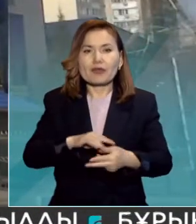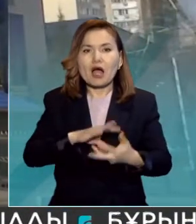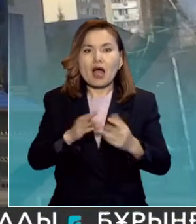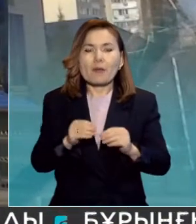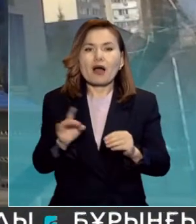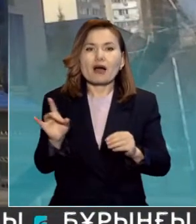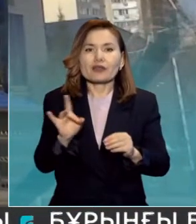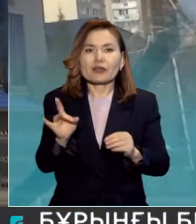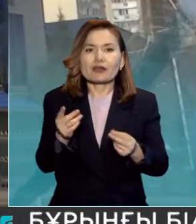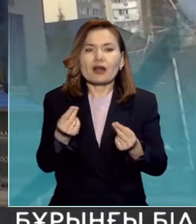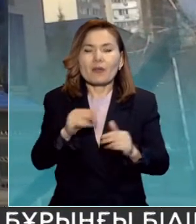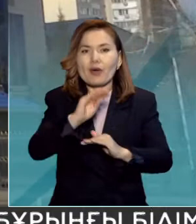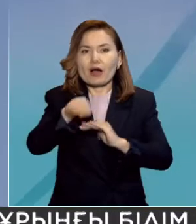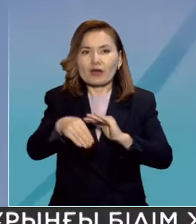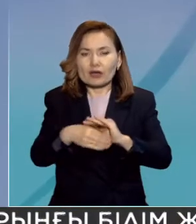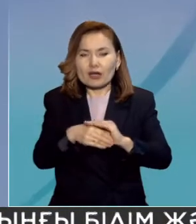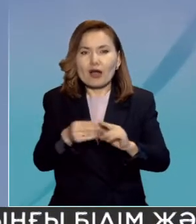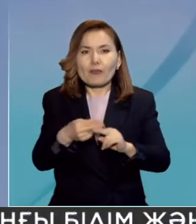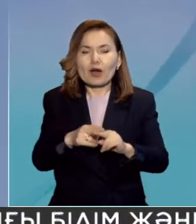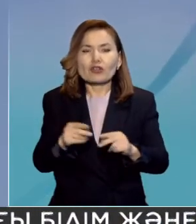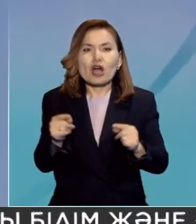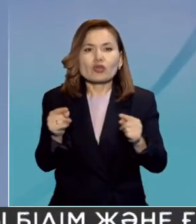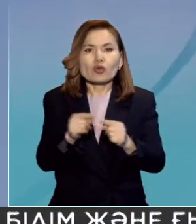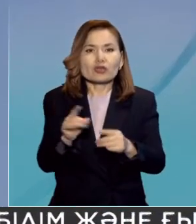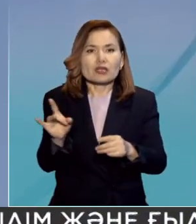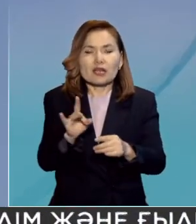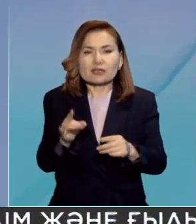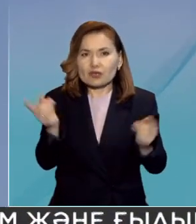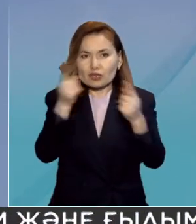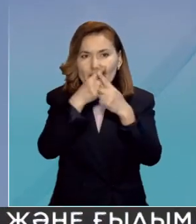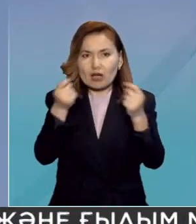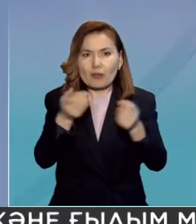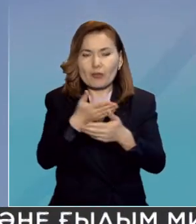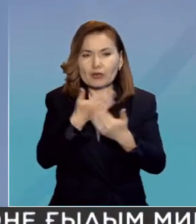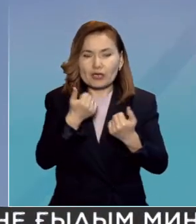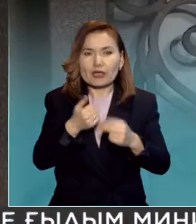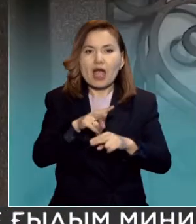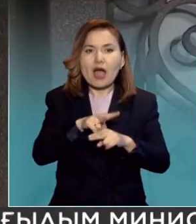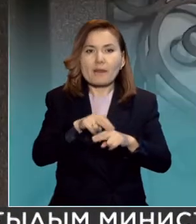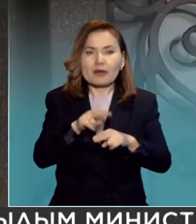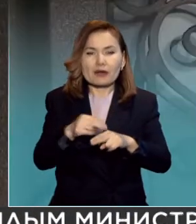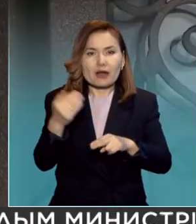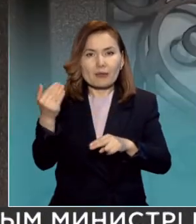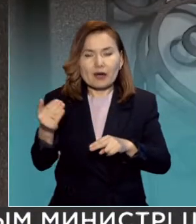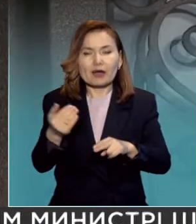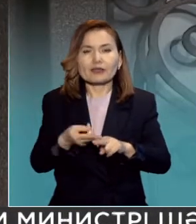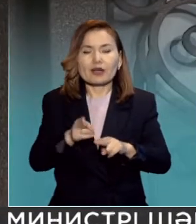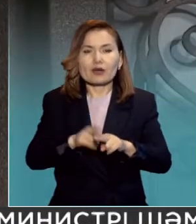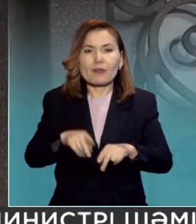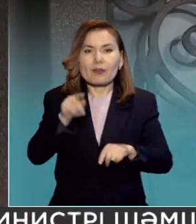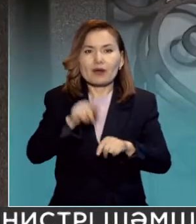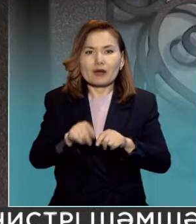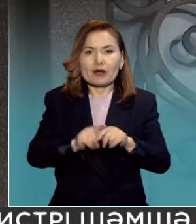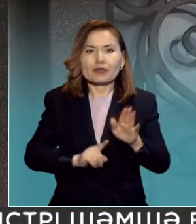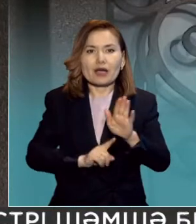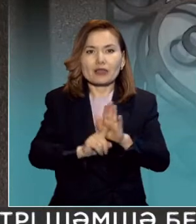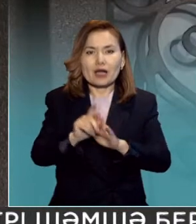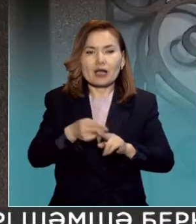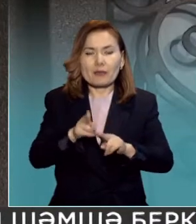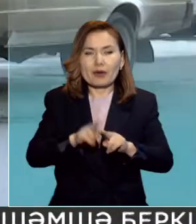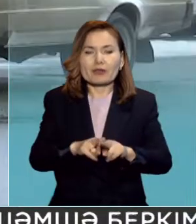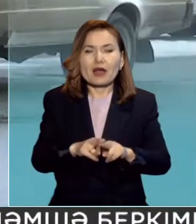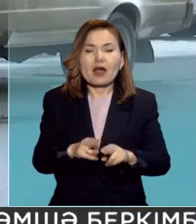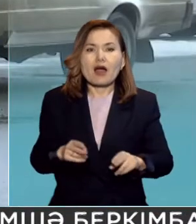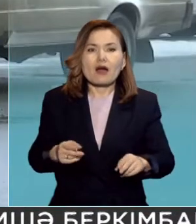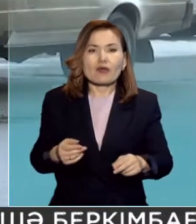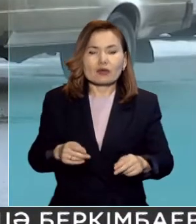көлемде, кімдермен сыбайлас болғаны әзірге жарияланған жоқ. Қазіргі уақытта ішкі істер министрлігімен сыбайлас жемқорлыққа қарсы іс-қимыл агенттігі тарапынан